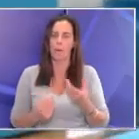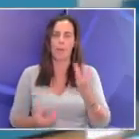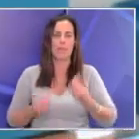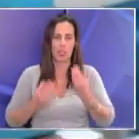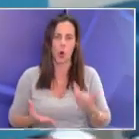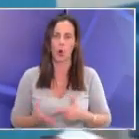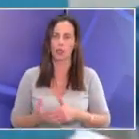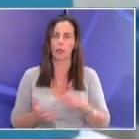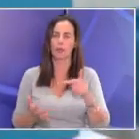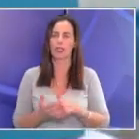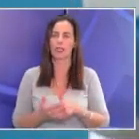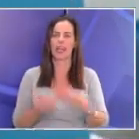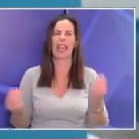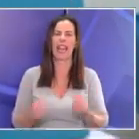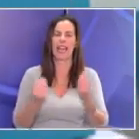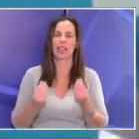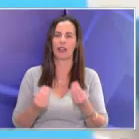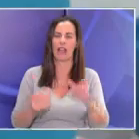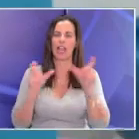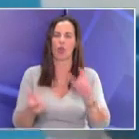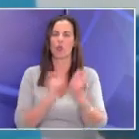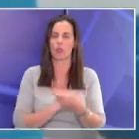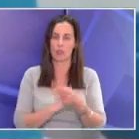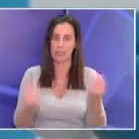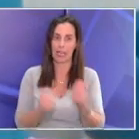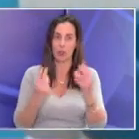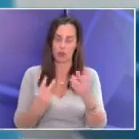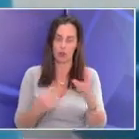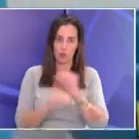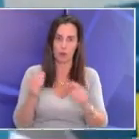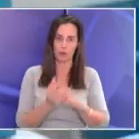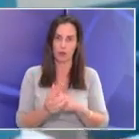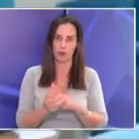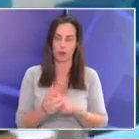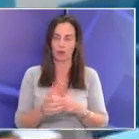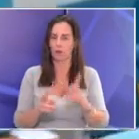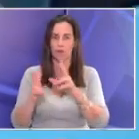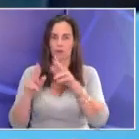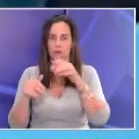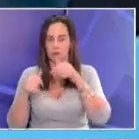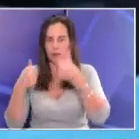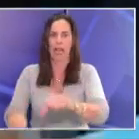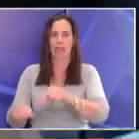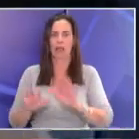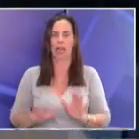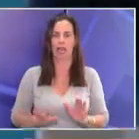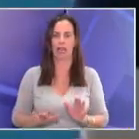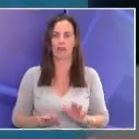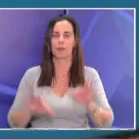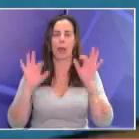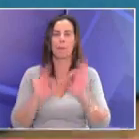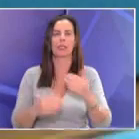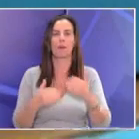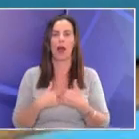סקסיזם ככלי לעצור שינוי. זאת אומרת, זה כלי היום שמשתמשים בו כדי לקעקע את הקיים.